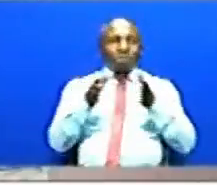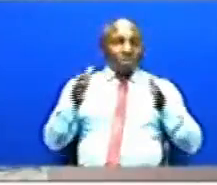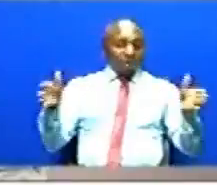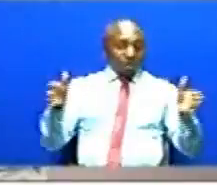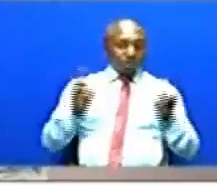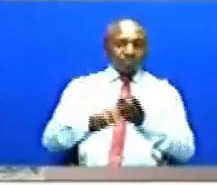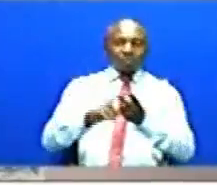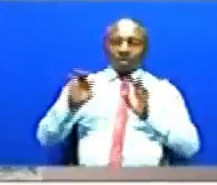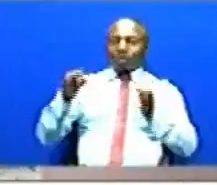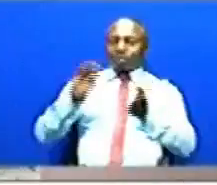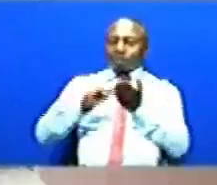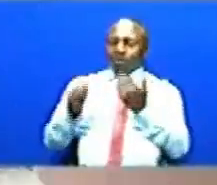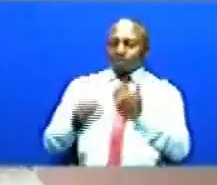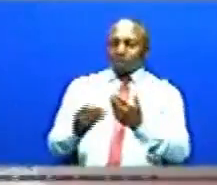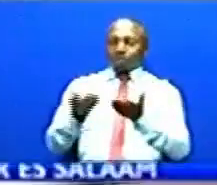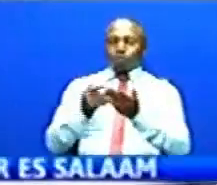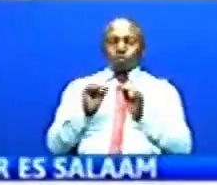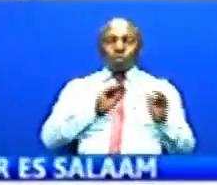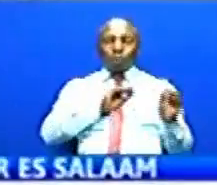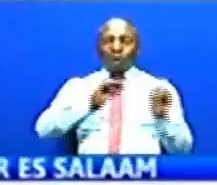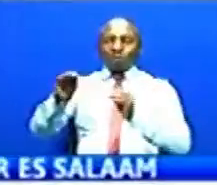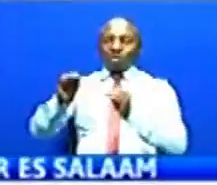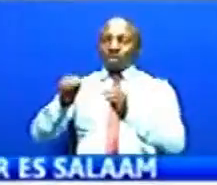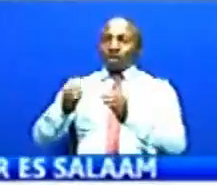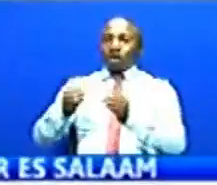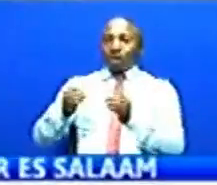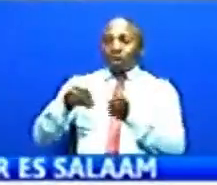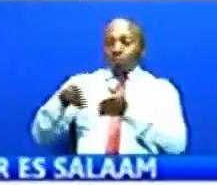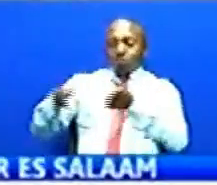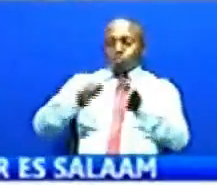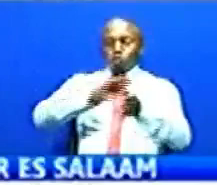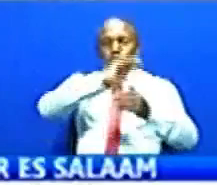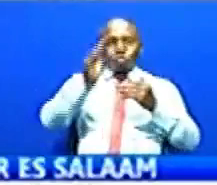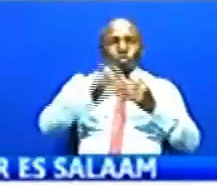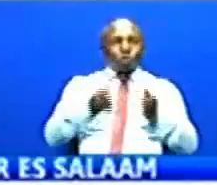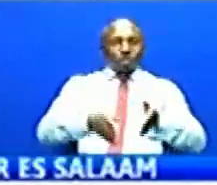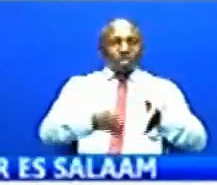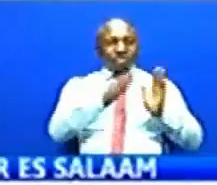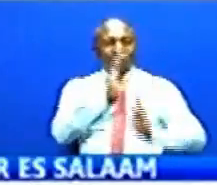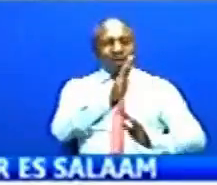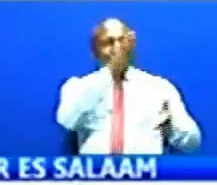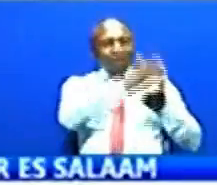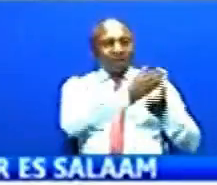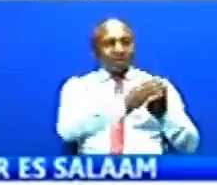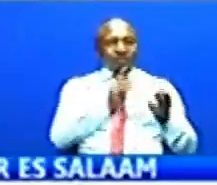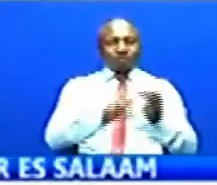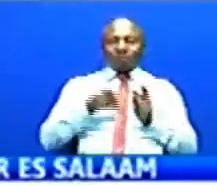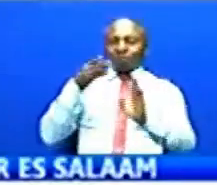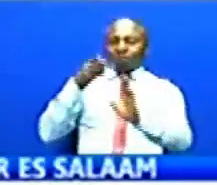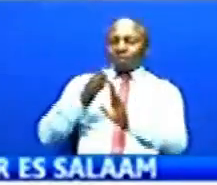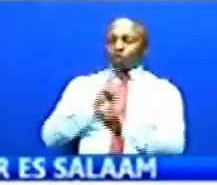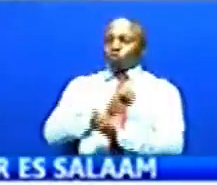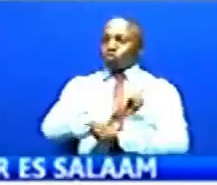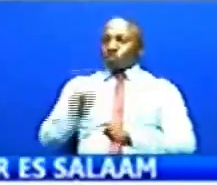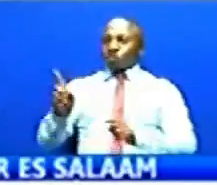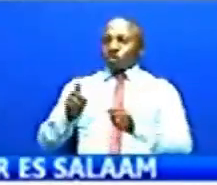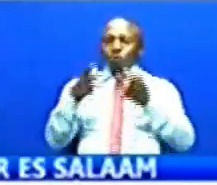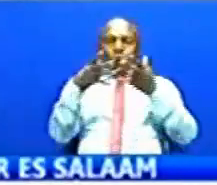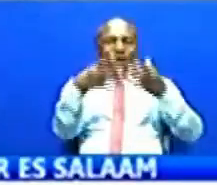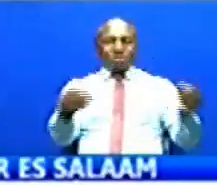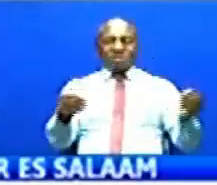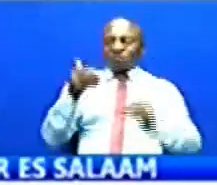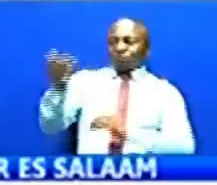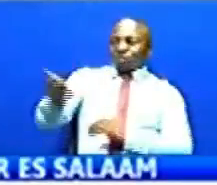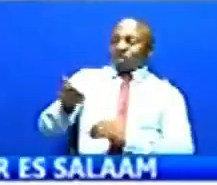mapana ni jinsi gani tutahamisha huu mto urudi tena kwenye njia yake harisi, ili tusije